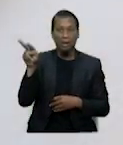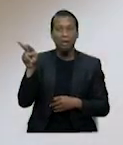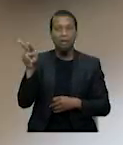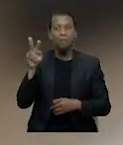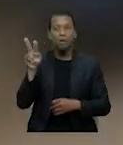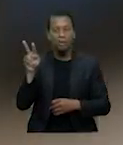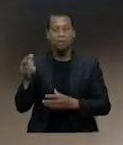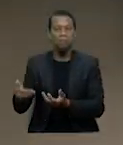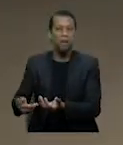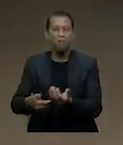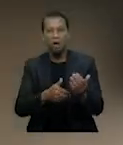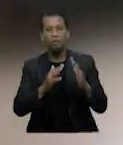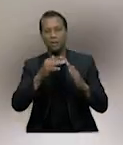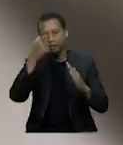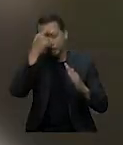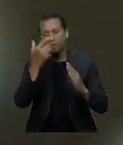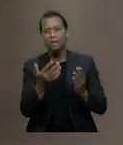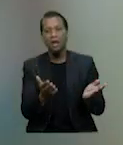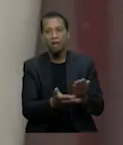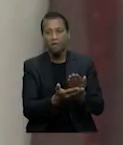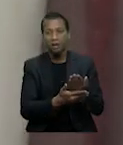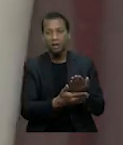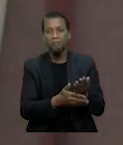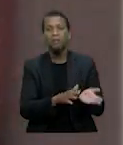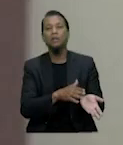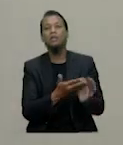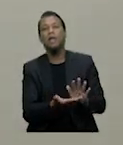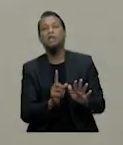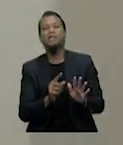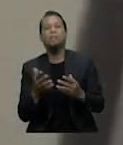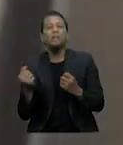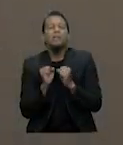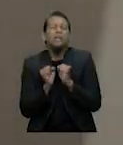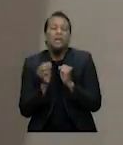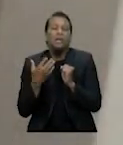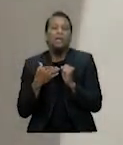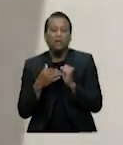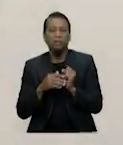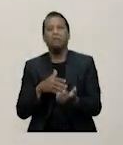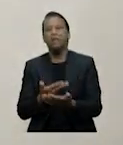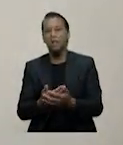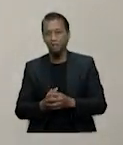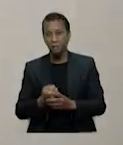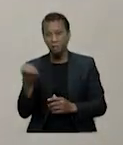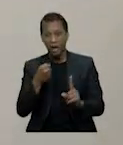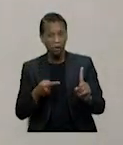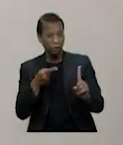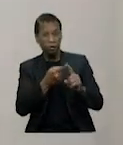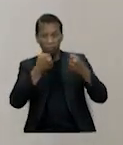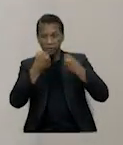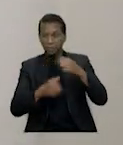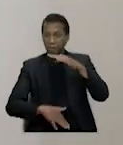sakit, bayi malang tersebut akhirnya meninggal dunia akibat hipotermia. Pelaku terancam hukuman maksimal 15 tahun penjara.